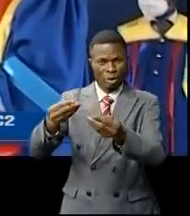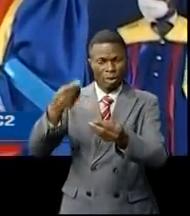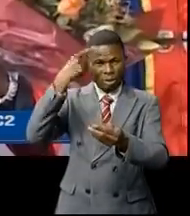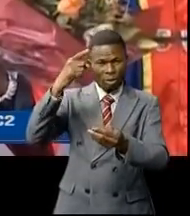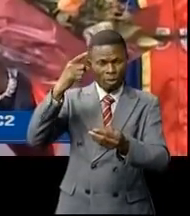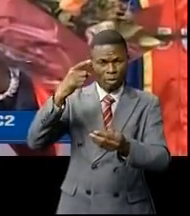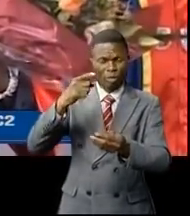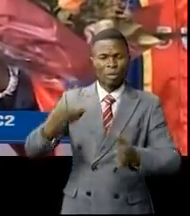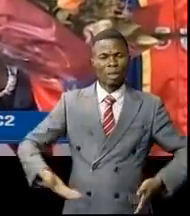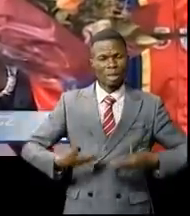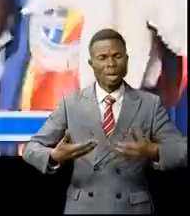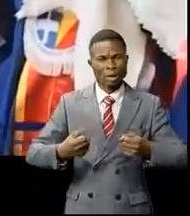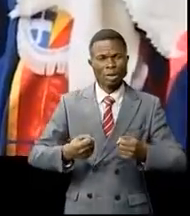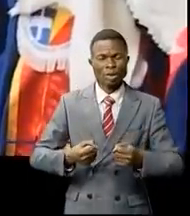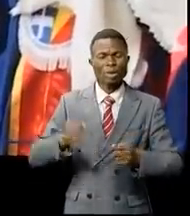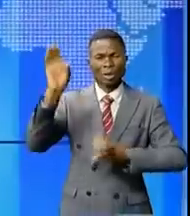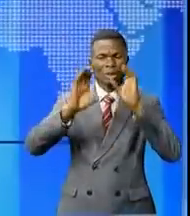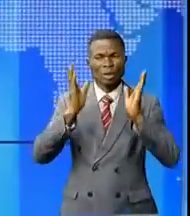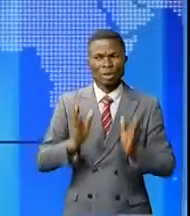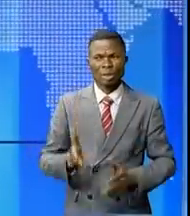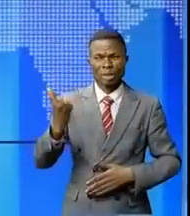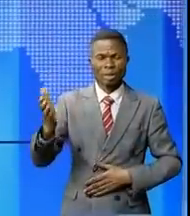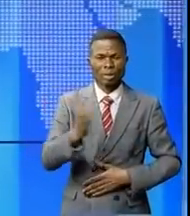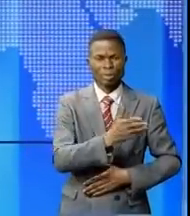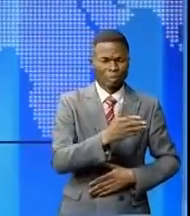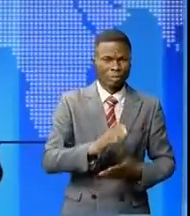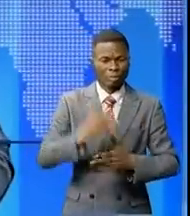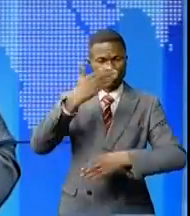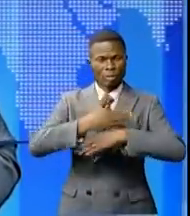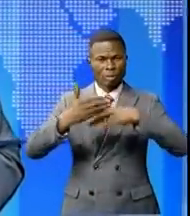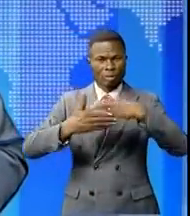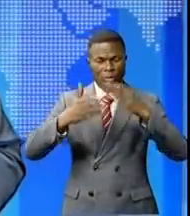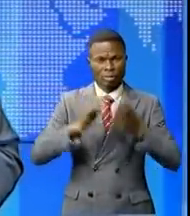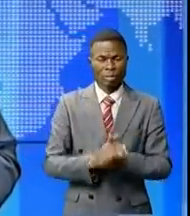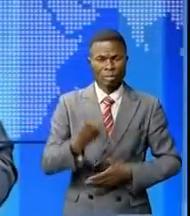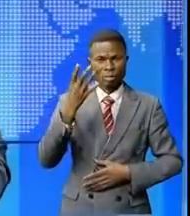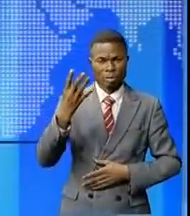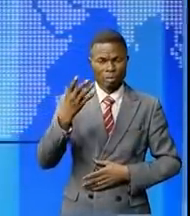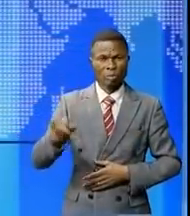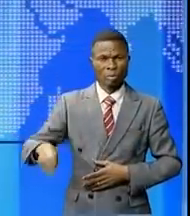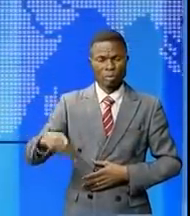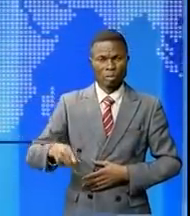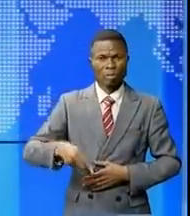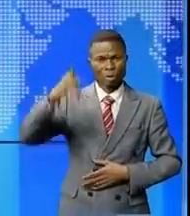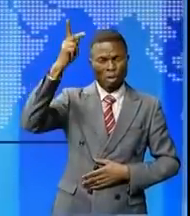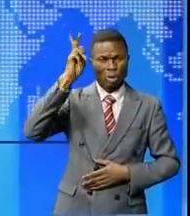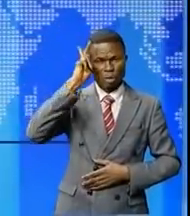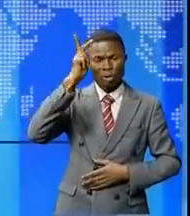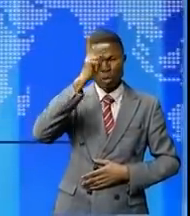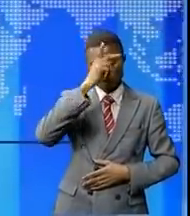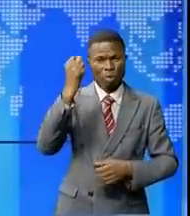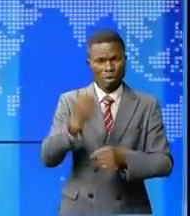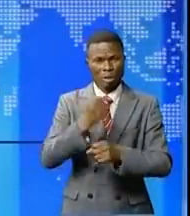aînés sens purement scientifique fera structure cap dans la province du haut katanga où les